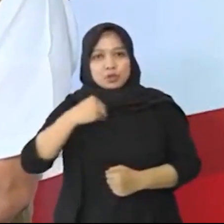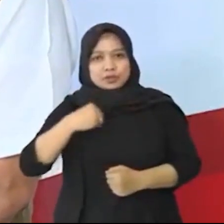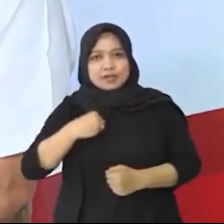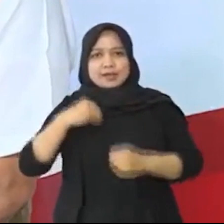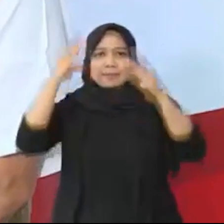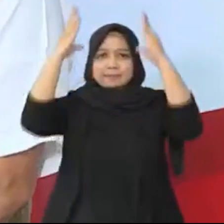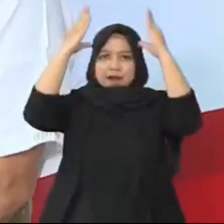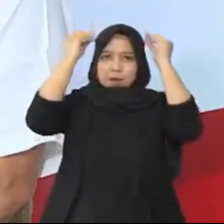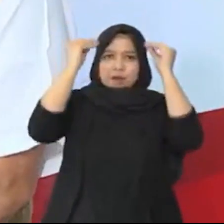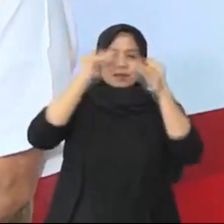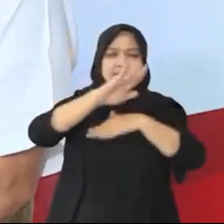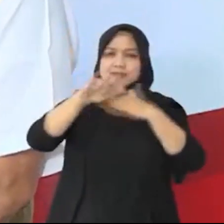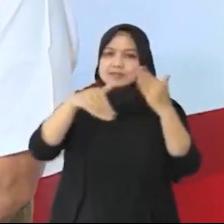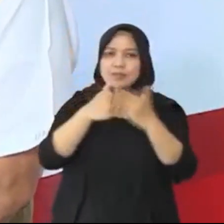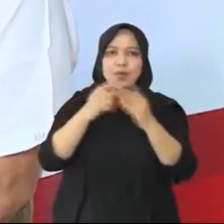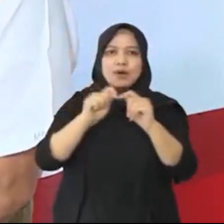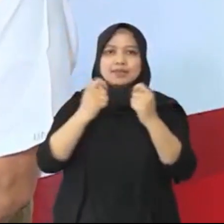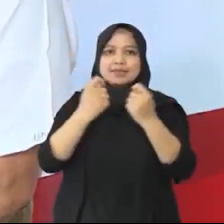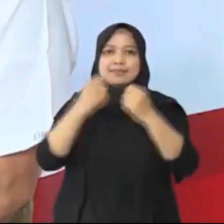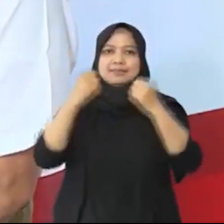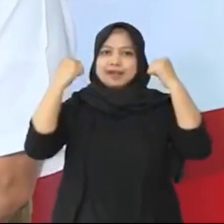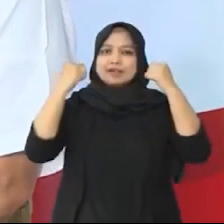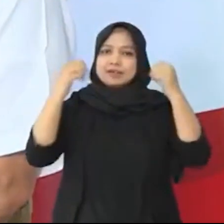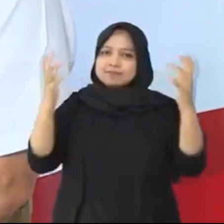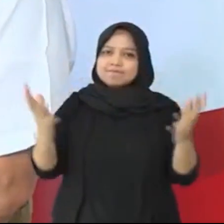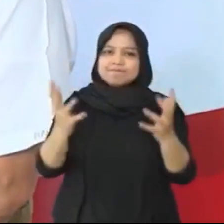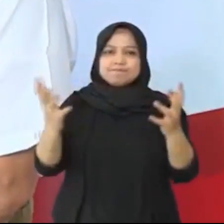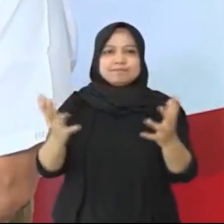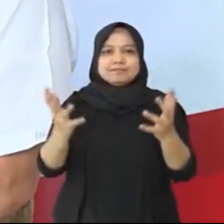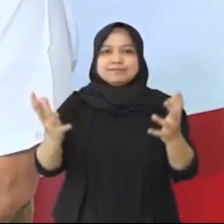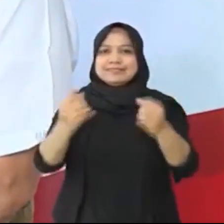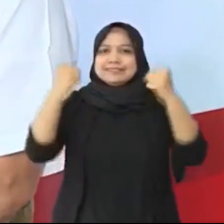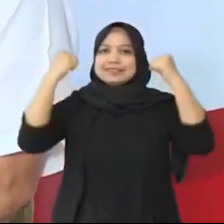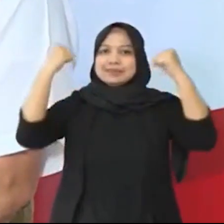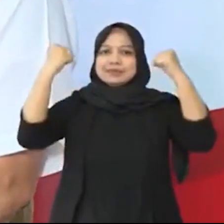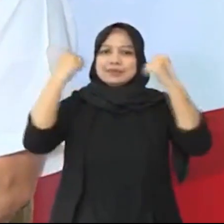semua tenaga kesehatan tetaplah berjuang